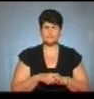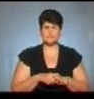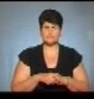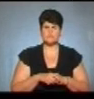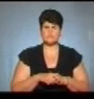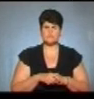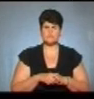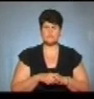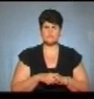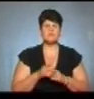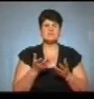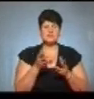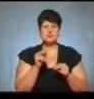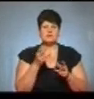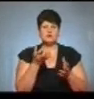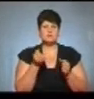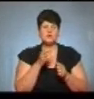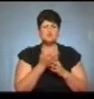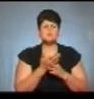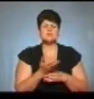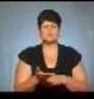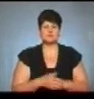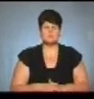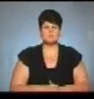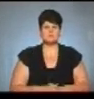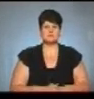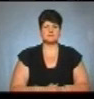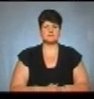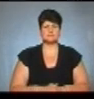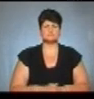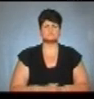В яке число ви отримуєте субсидії?